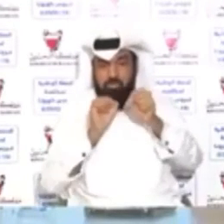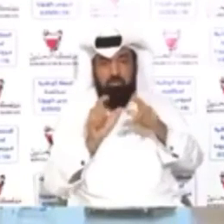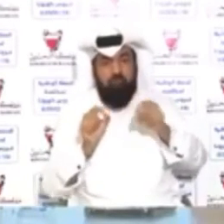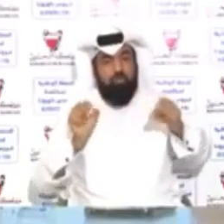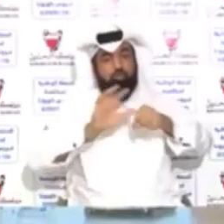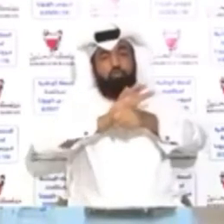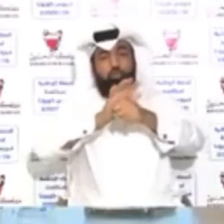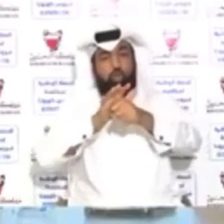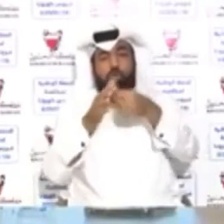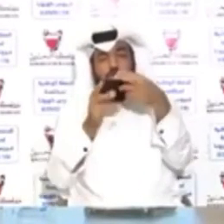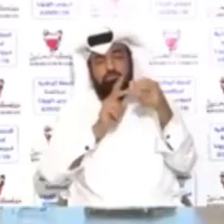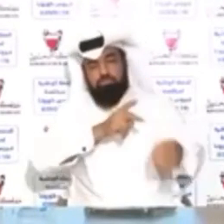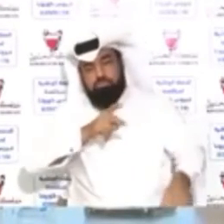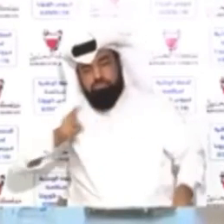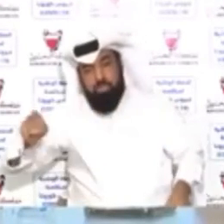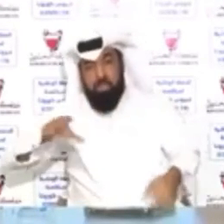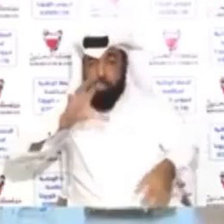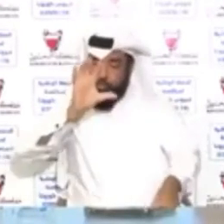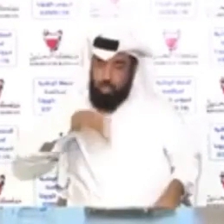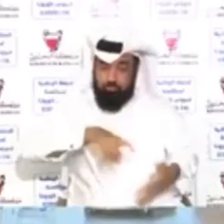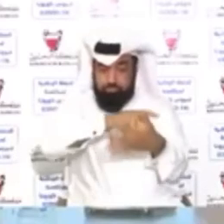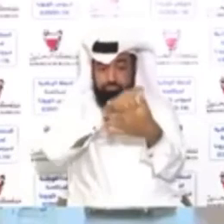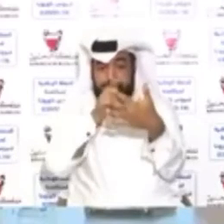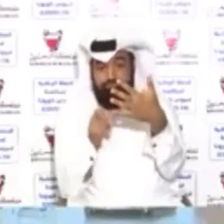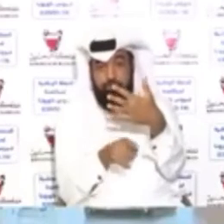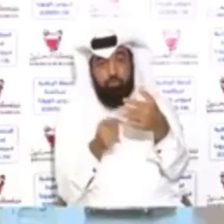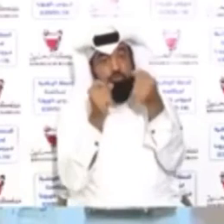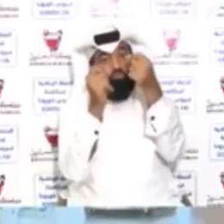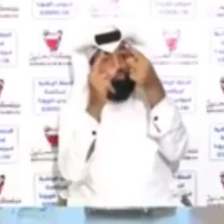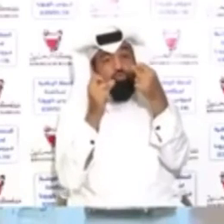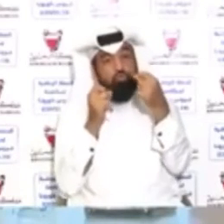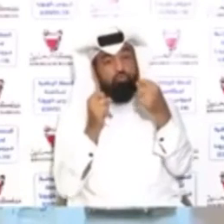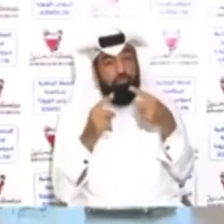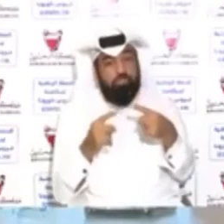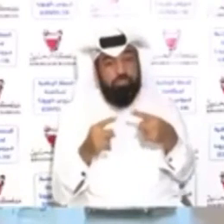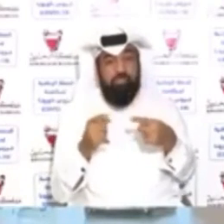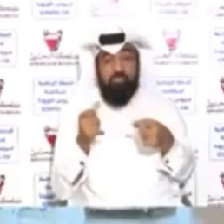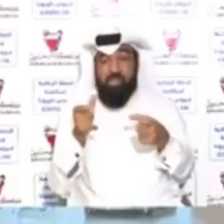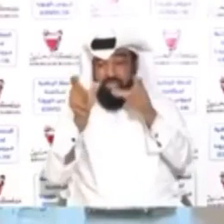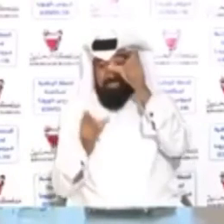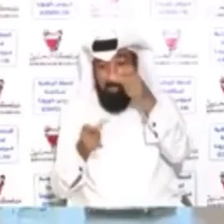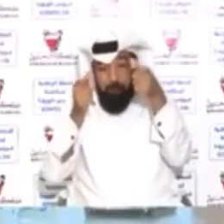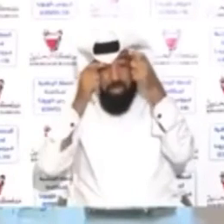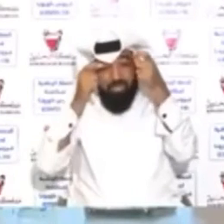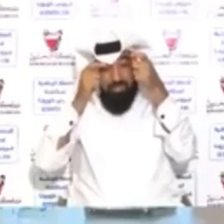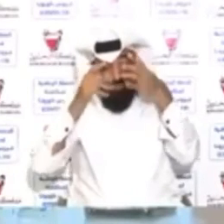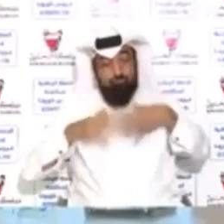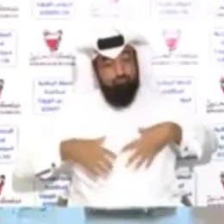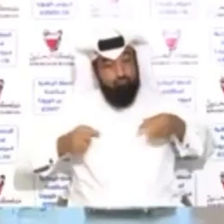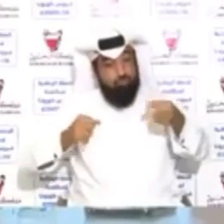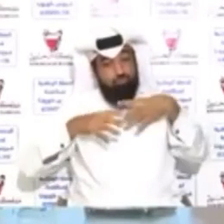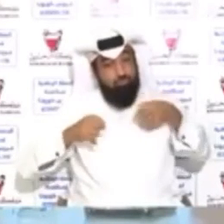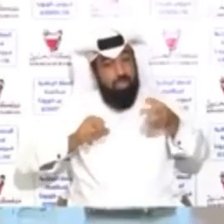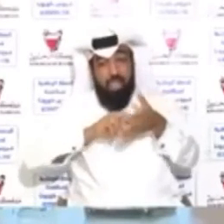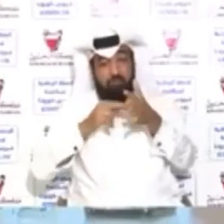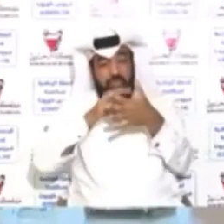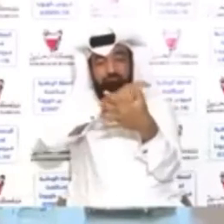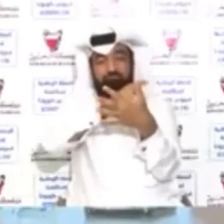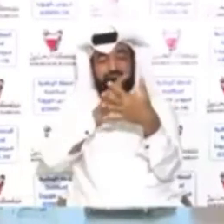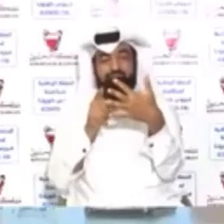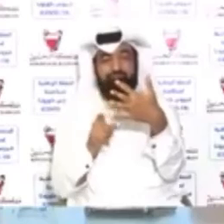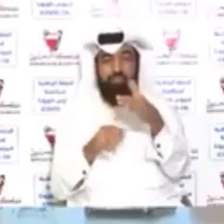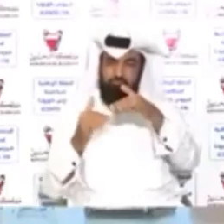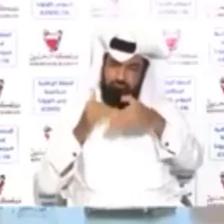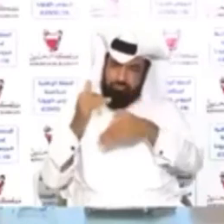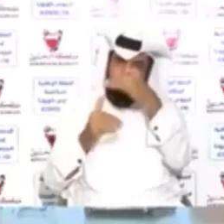فهي عدة عوامل فعلا أدت إلى خروج نسبة كبيرة، وإن شاء الله بحول الله سوف تسمعون الأيام القادمة يعني نسبة المتعافين